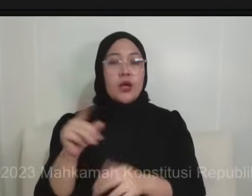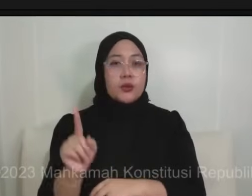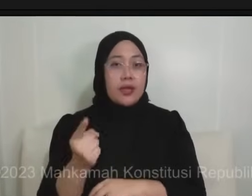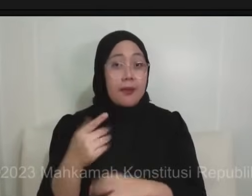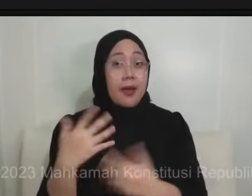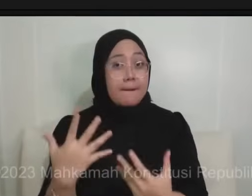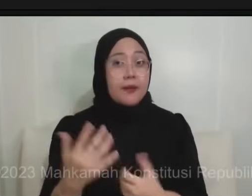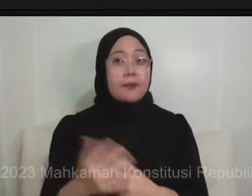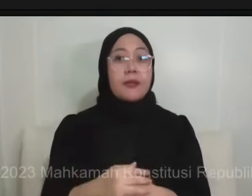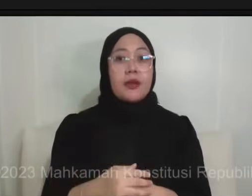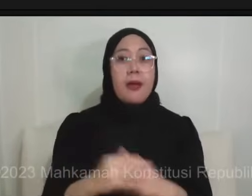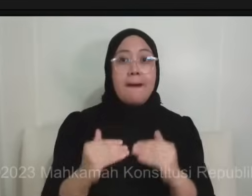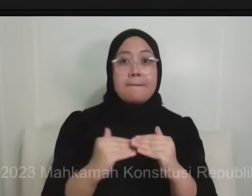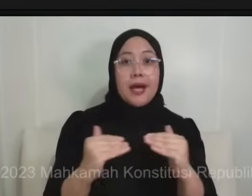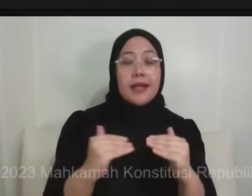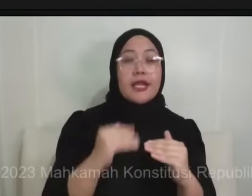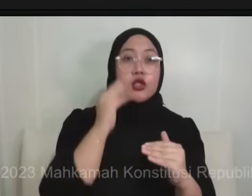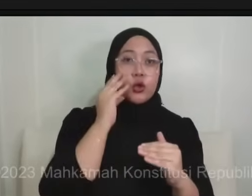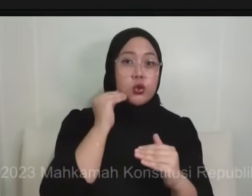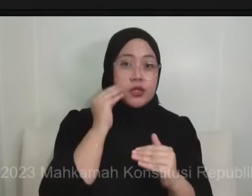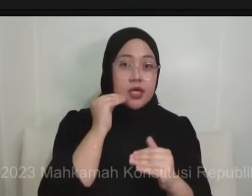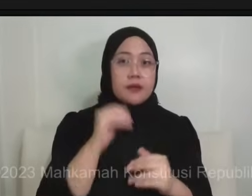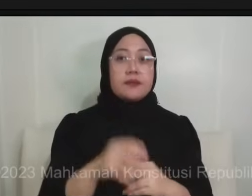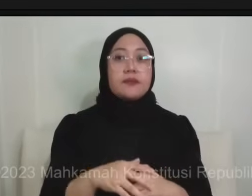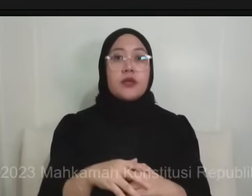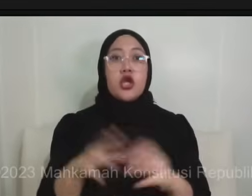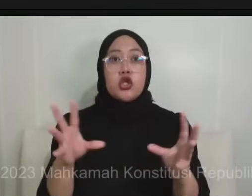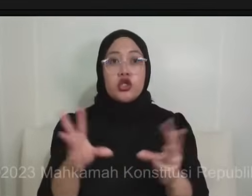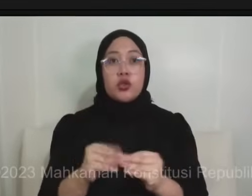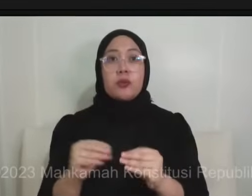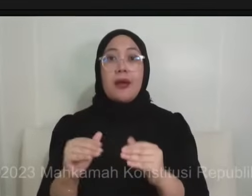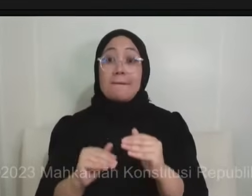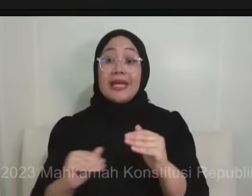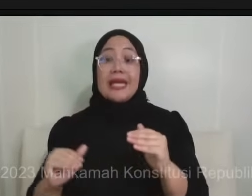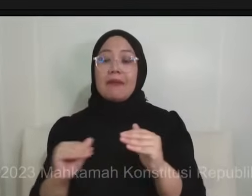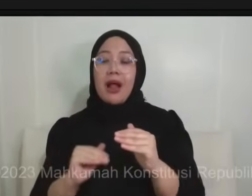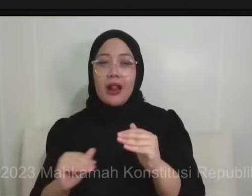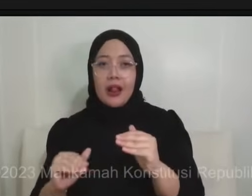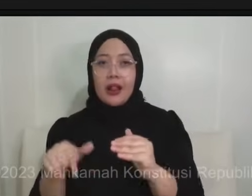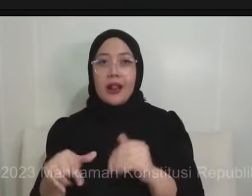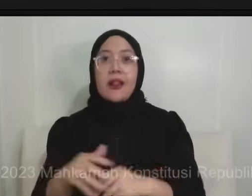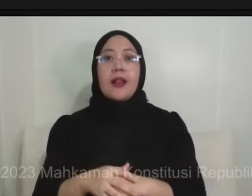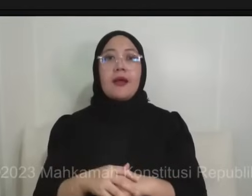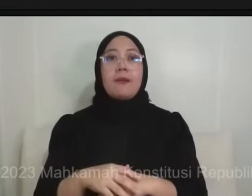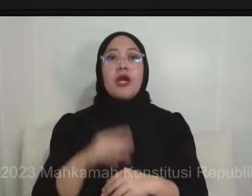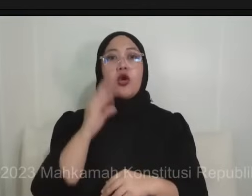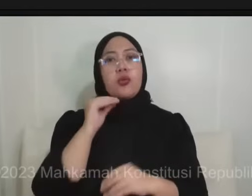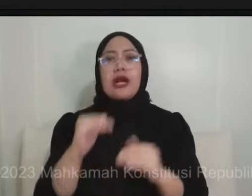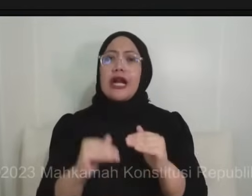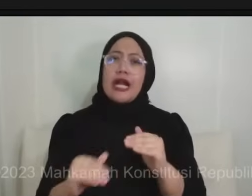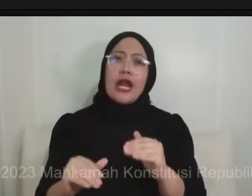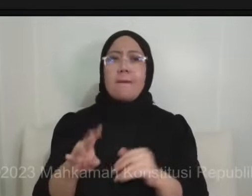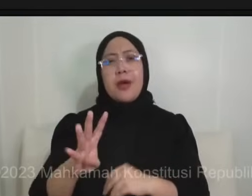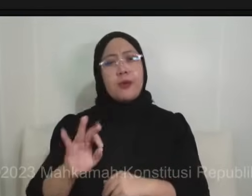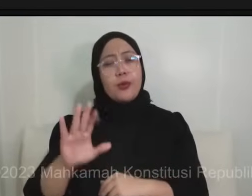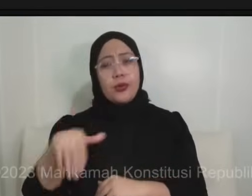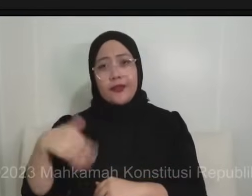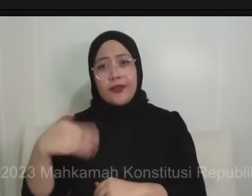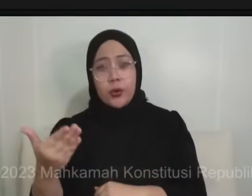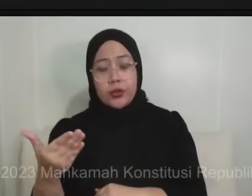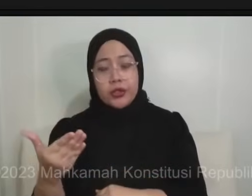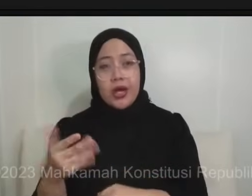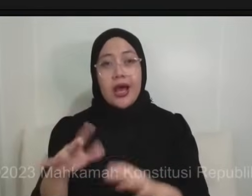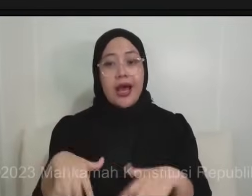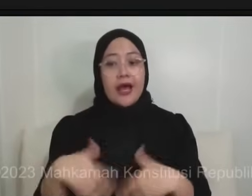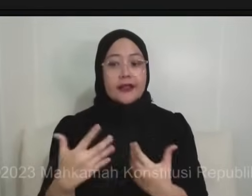batasan usia angka minimal tertentu inkasu berusia paling rendah 40 tahun atau